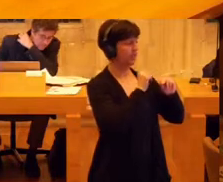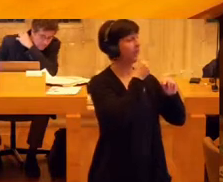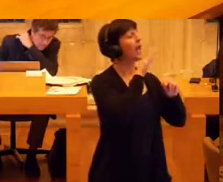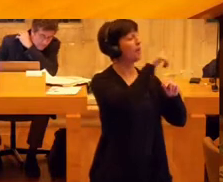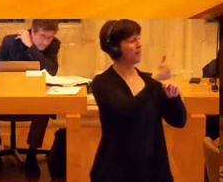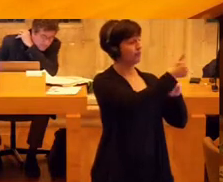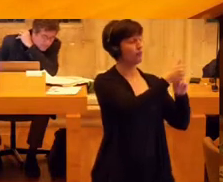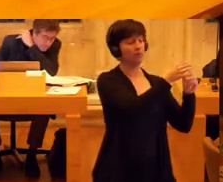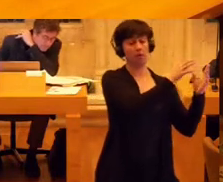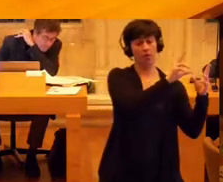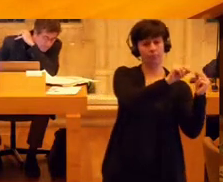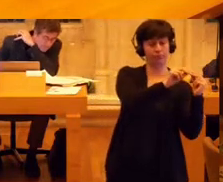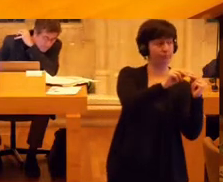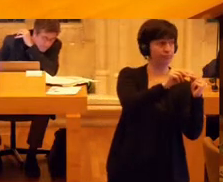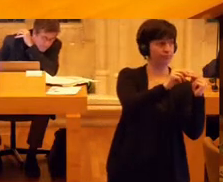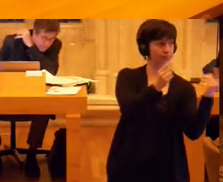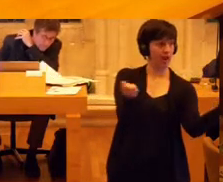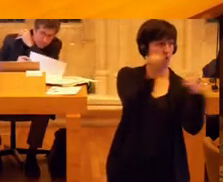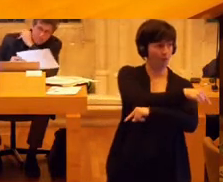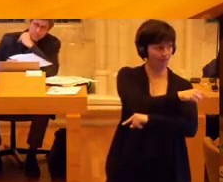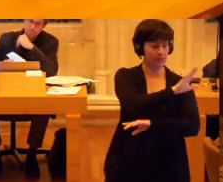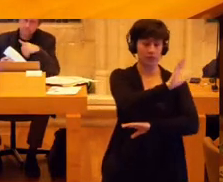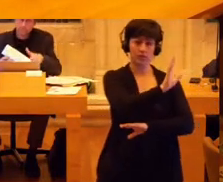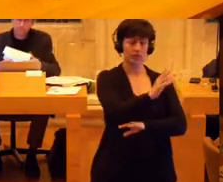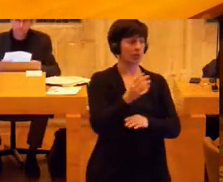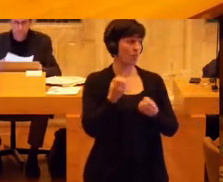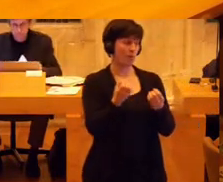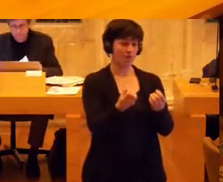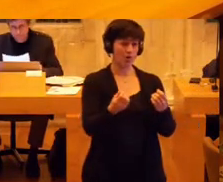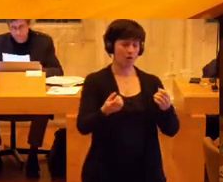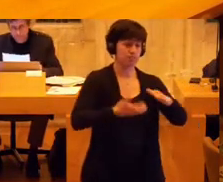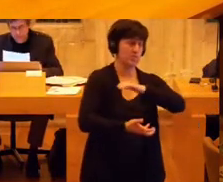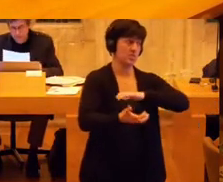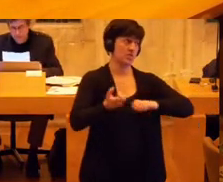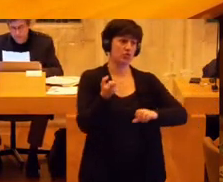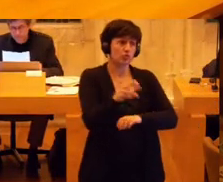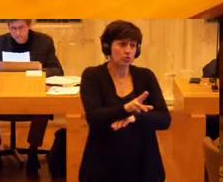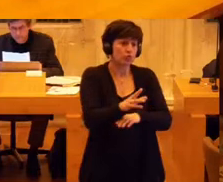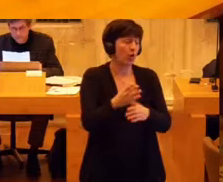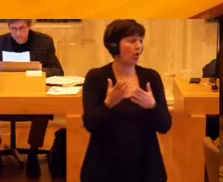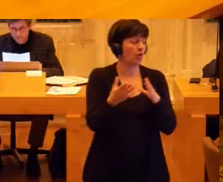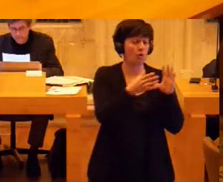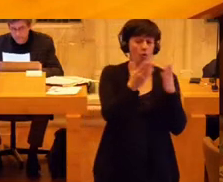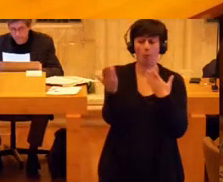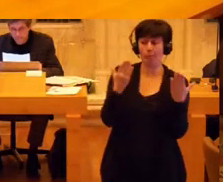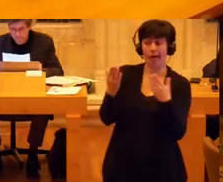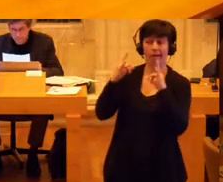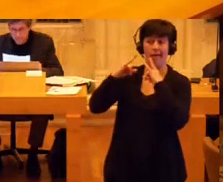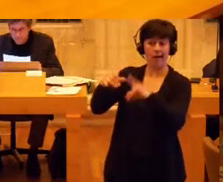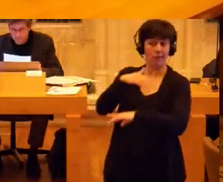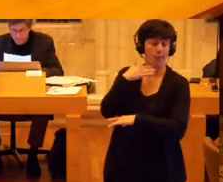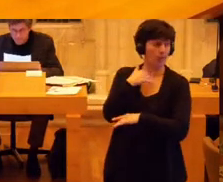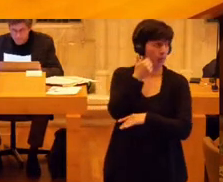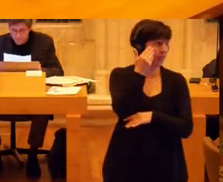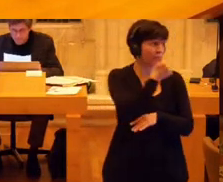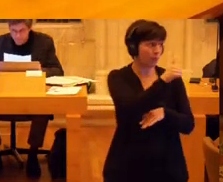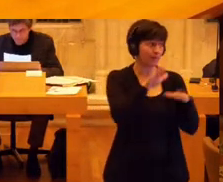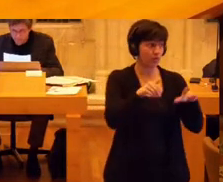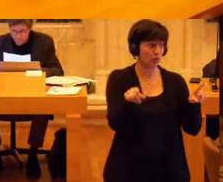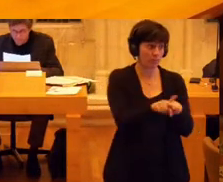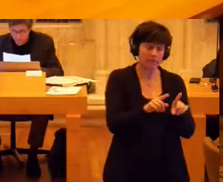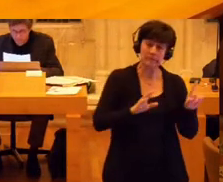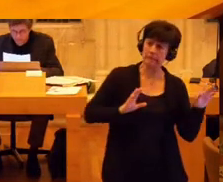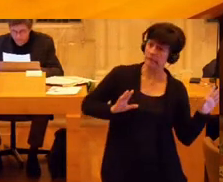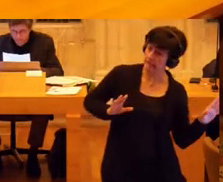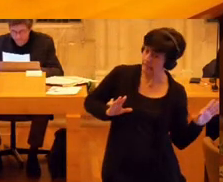que ça peut alimenter la polémique. Ça c'est clair, mais en revanche notre préoccupation c'est au contraire globalement de trouver des solutions